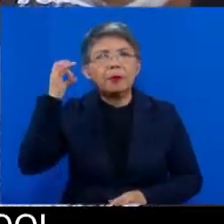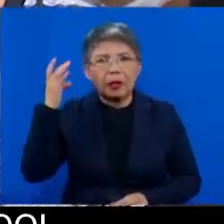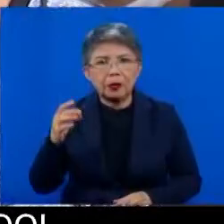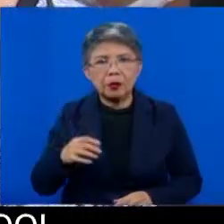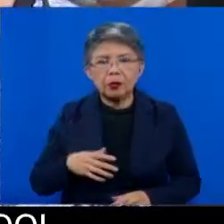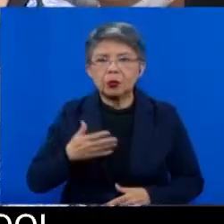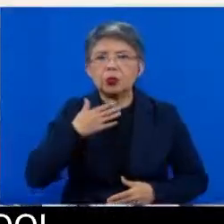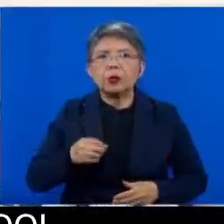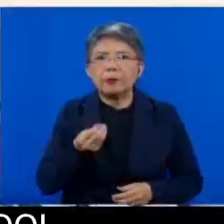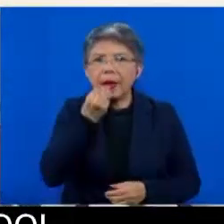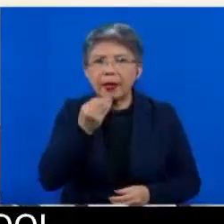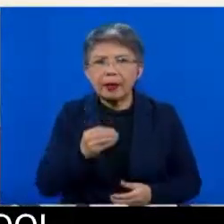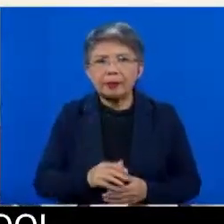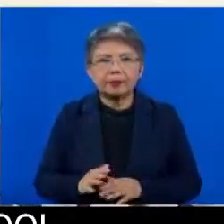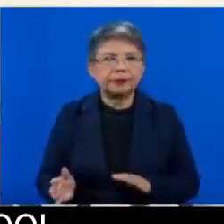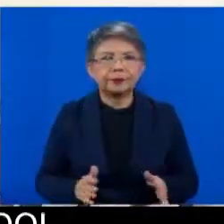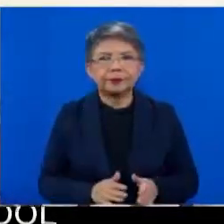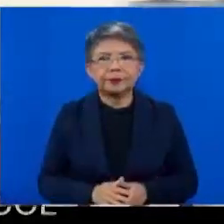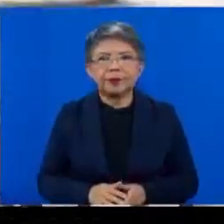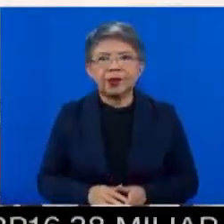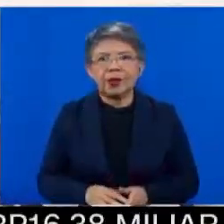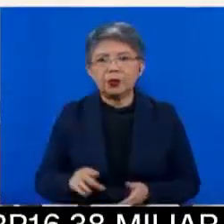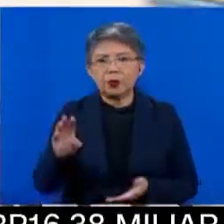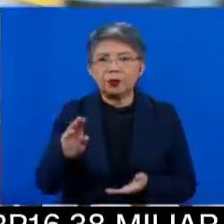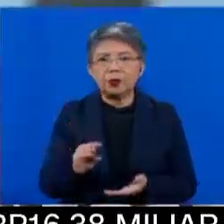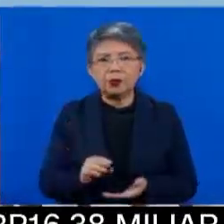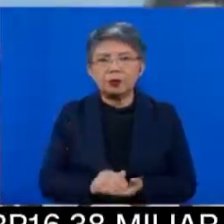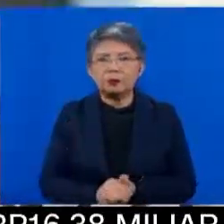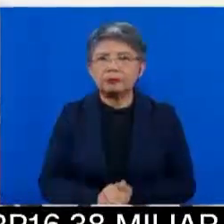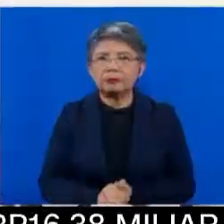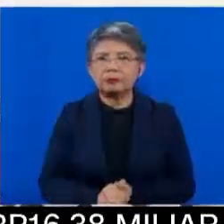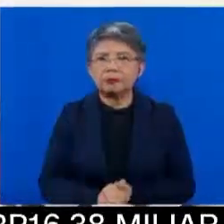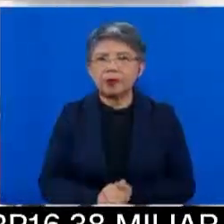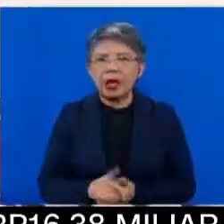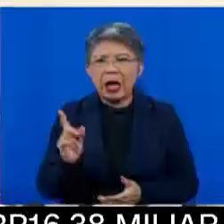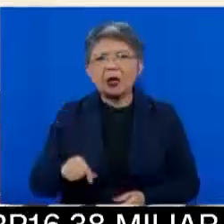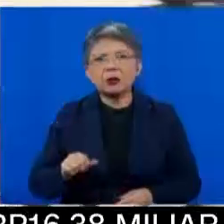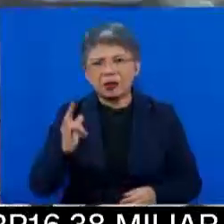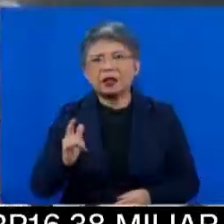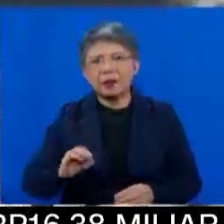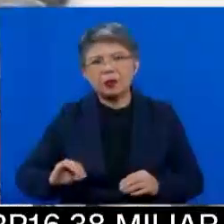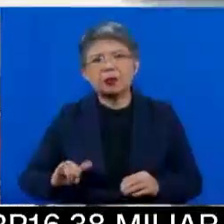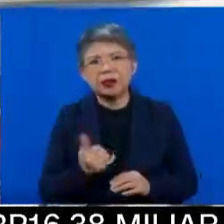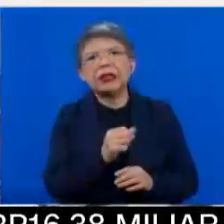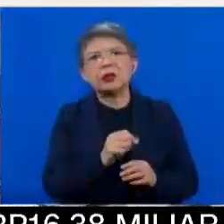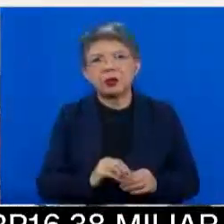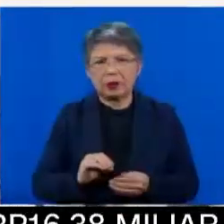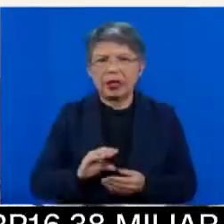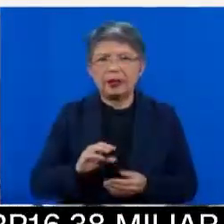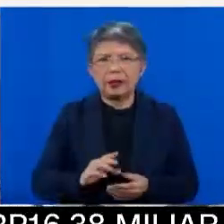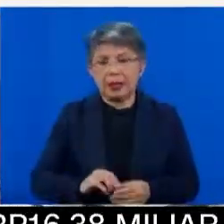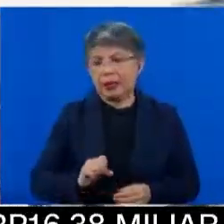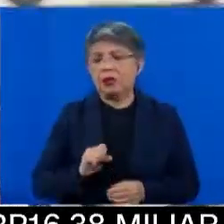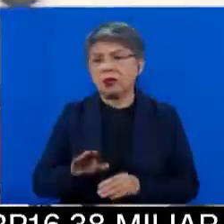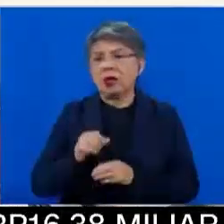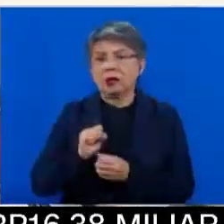kebutuhan hari-hari lebih banyak ya. Kayak itu kan modal dasar mereka gitu, nggak mungkin mereka nggak naikin tarif gitu, jadi kan pasti kena di beban di customer ya, mau nggak